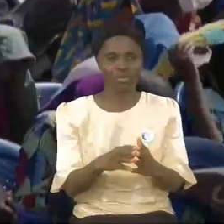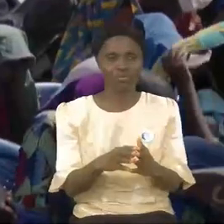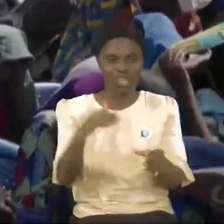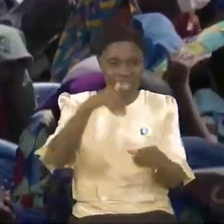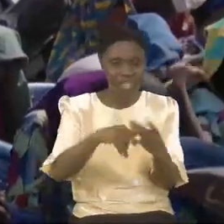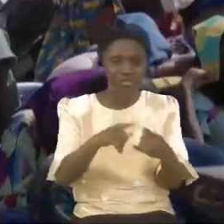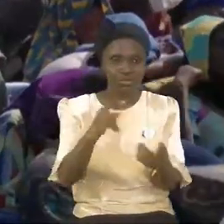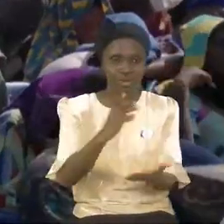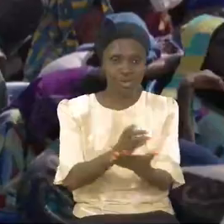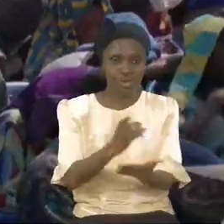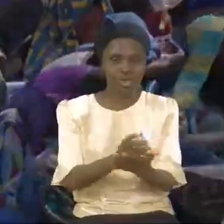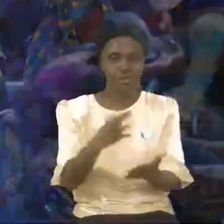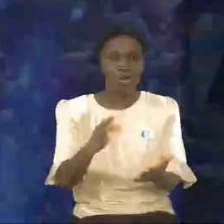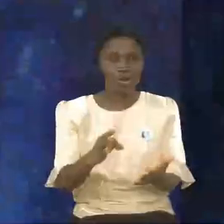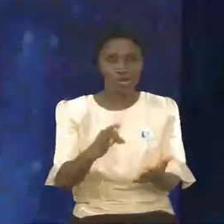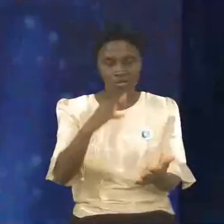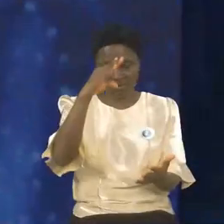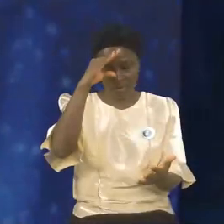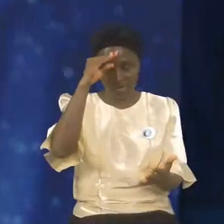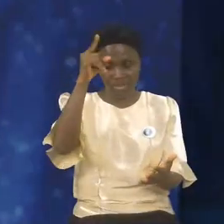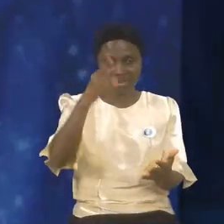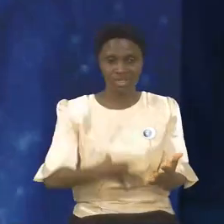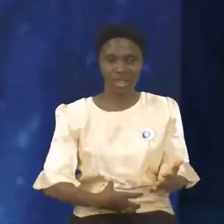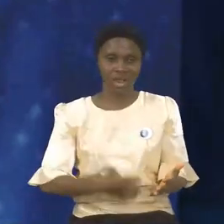colère et